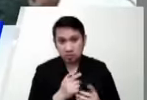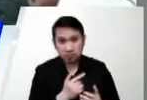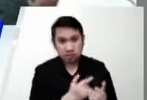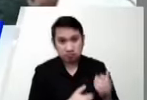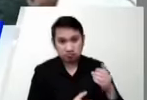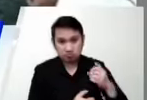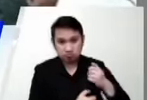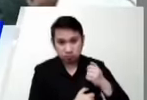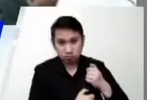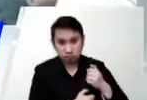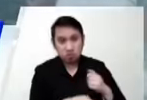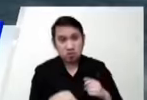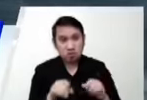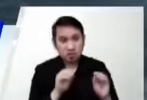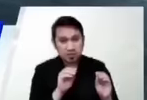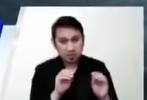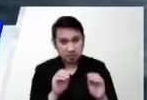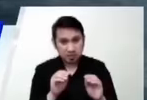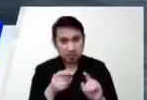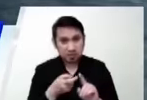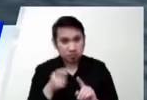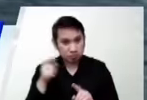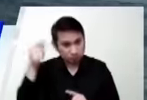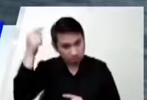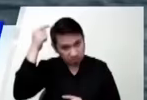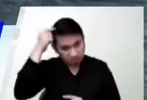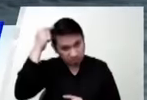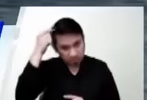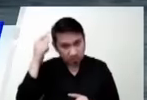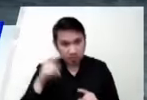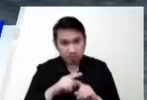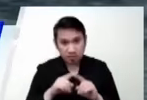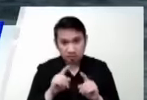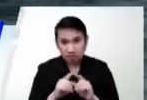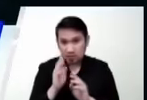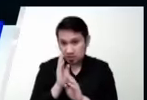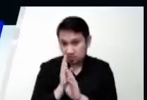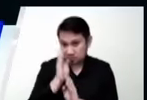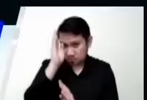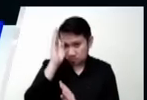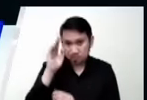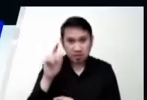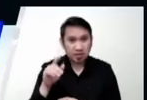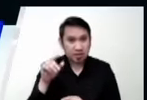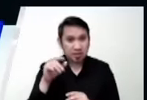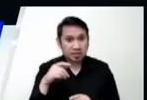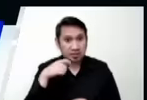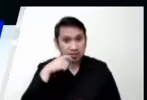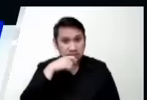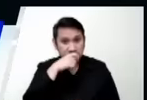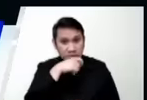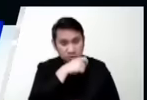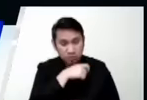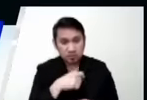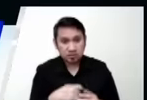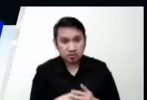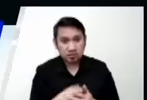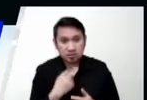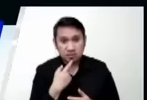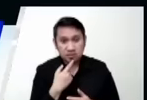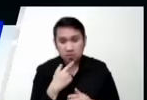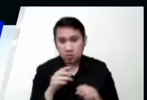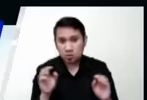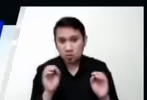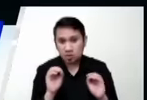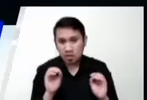tinuruan ang ilang taga-Batanes. Bagamat nakaharap sa Taiwan, nakairingan pa rin ng China. Giit ng AFP NOLCOM, walang banta sa